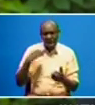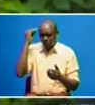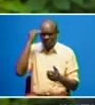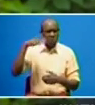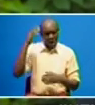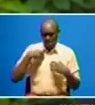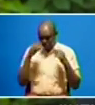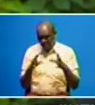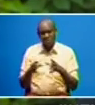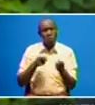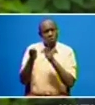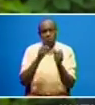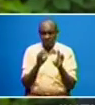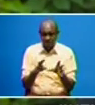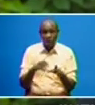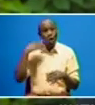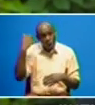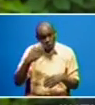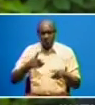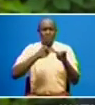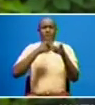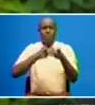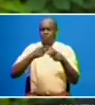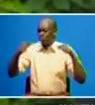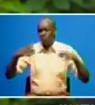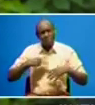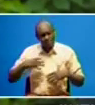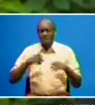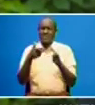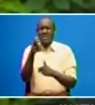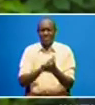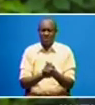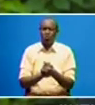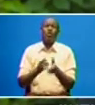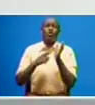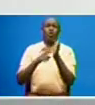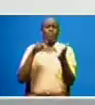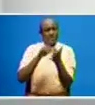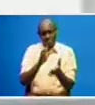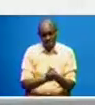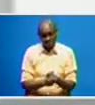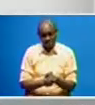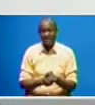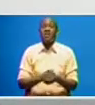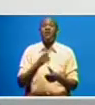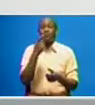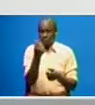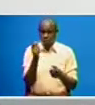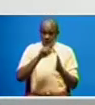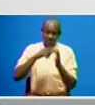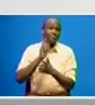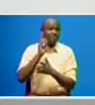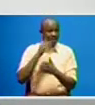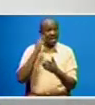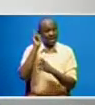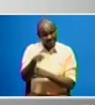education. Neither do we need to always attack our opponents and the media to prove our points. Saa chache baadaye Miguna akatuma